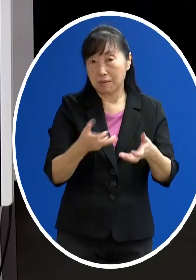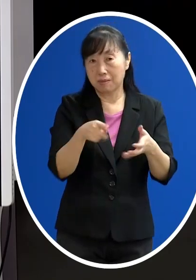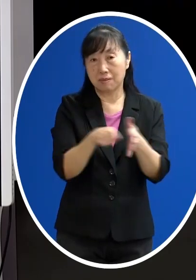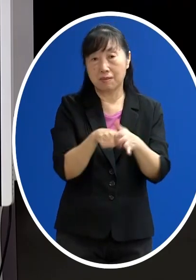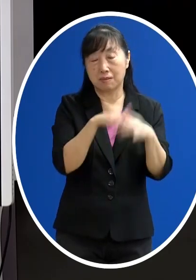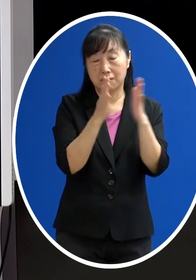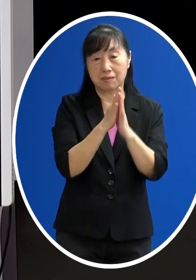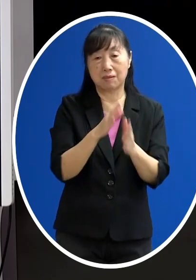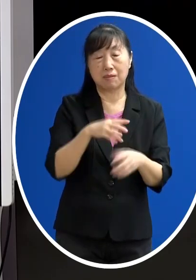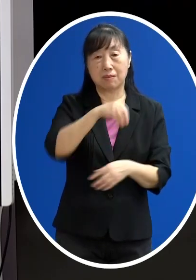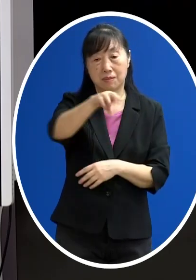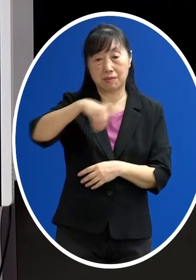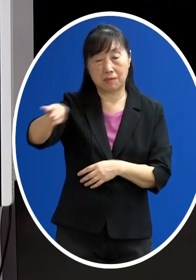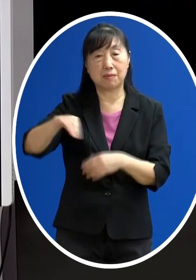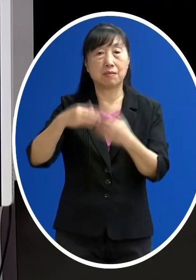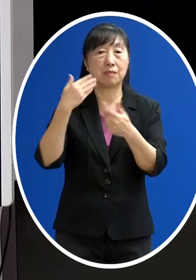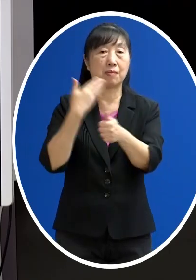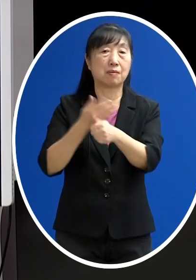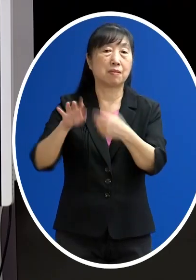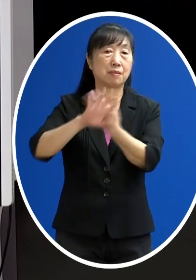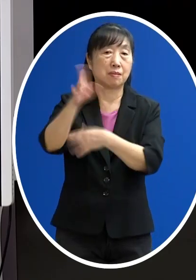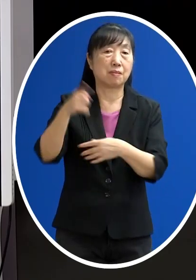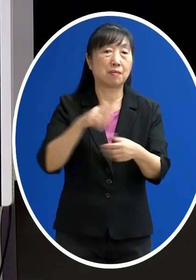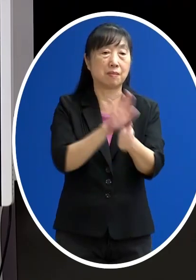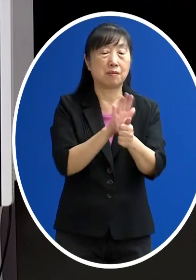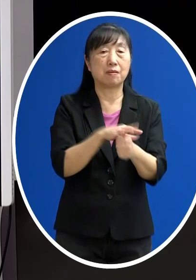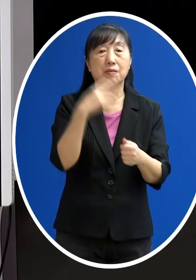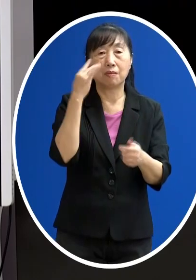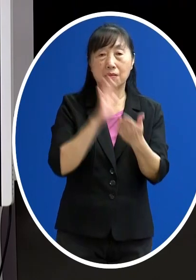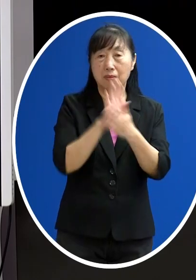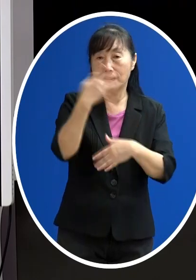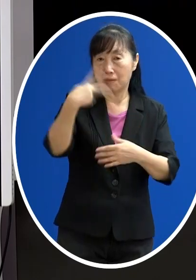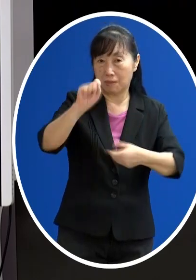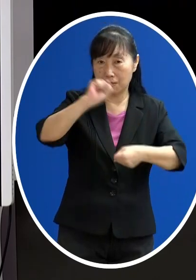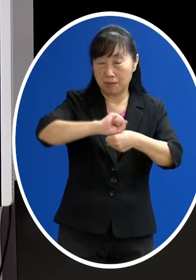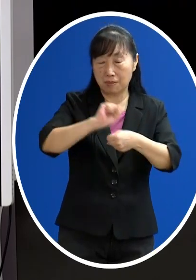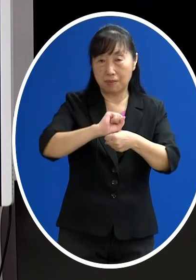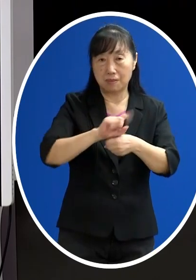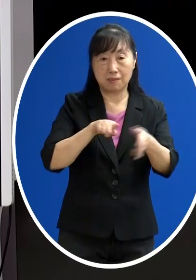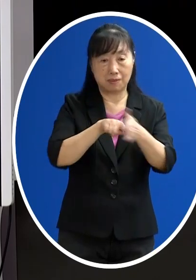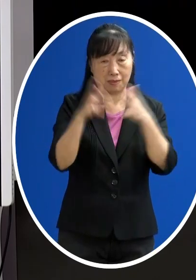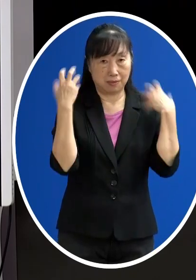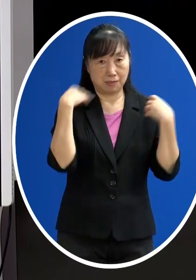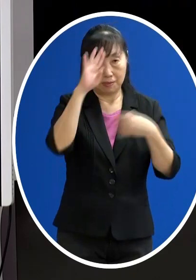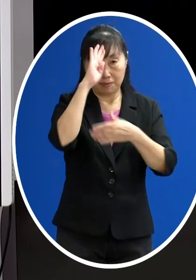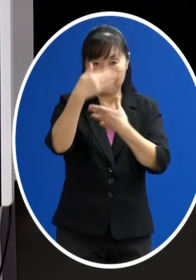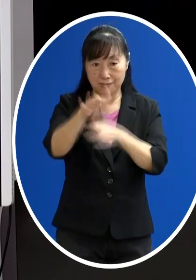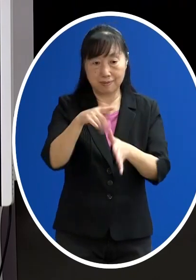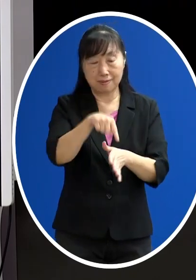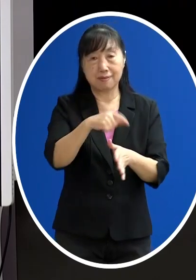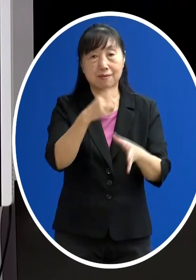忙照护。后来当然开了很多的专责加护病房，那此外也是在